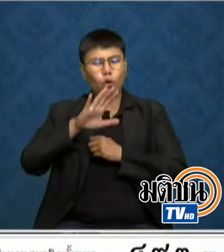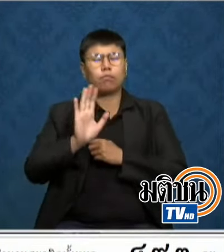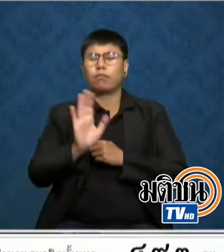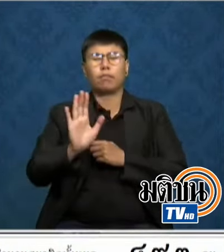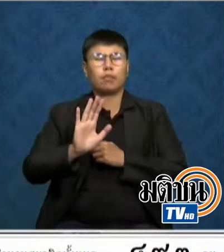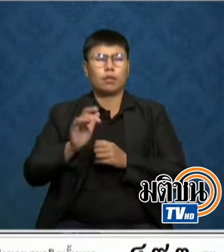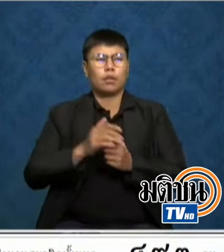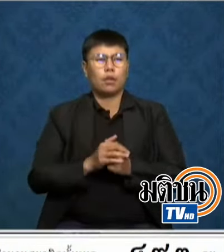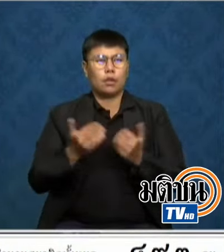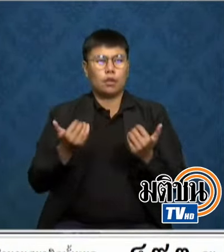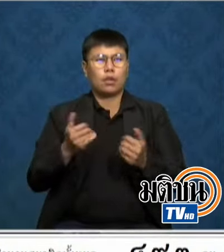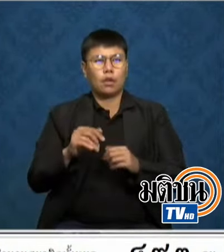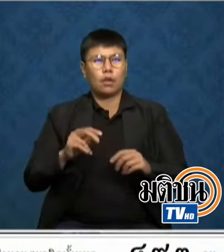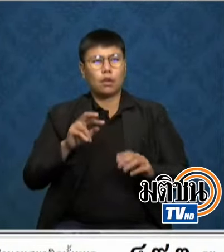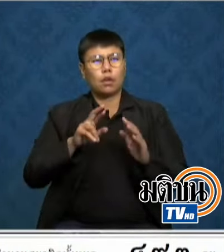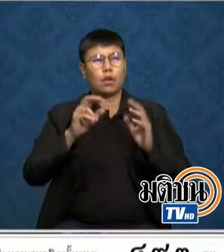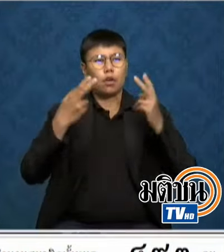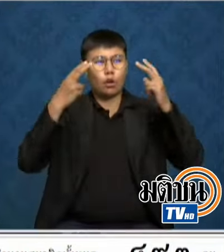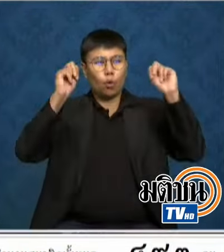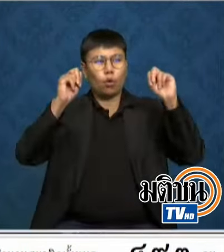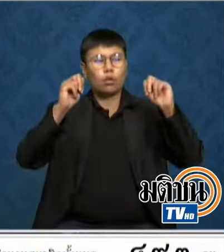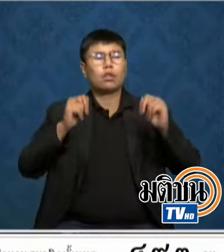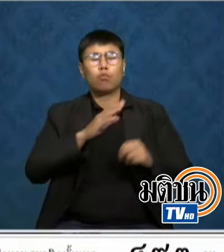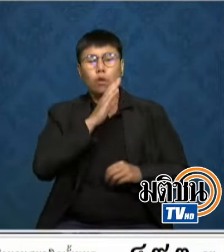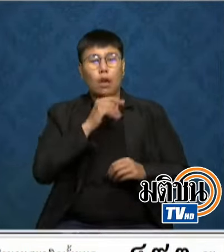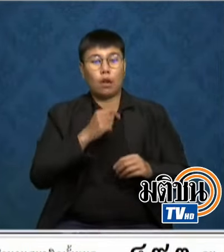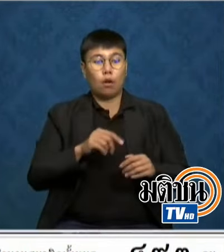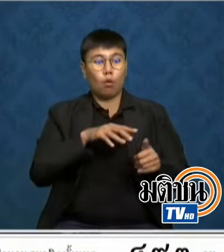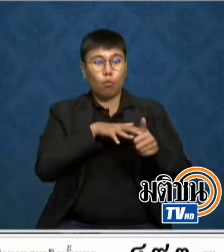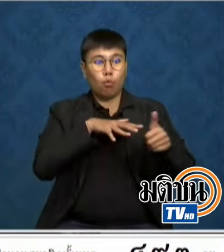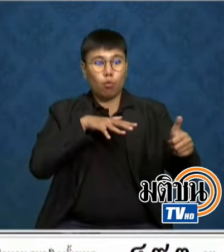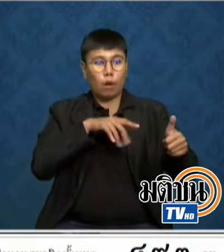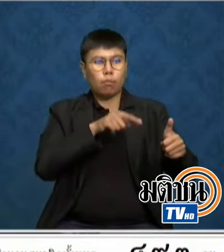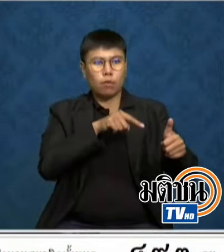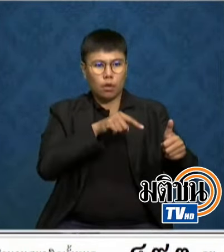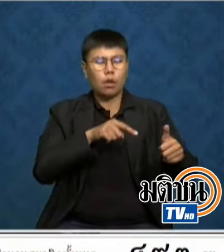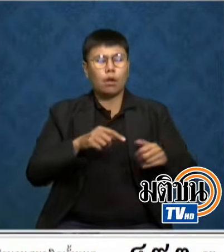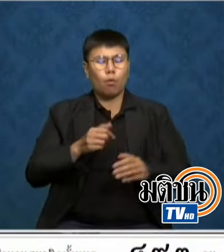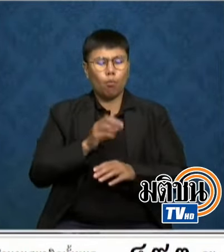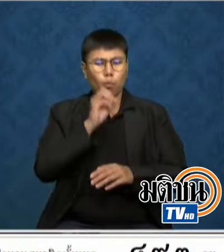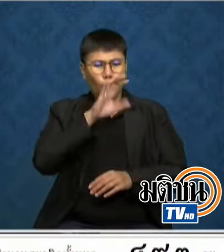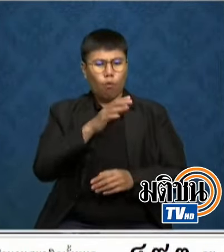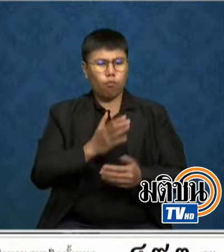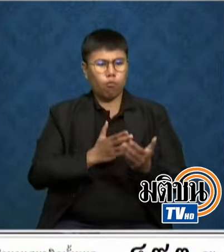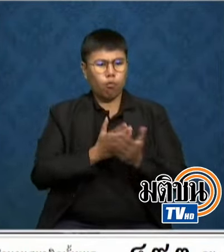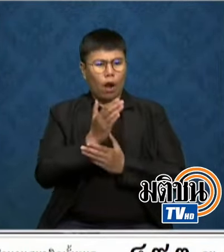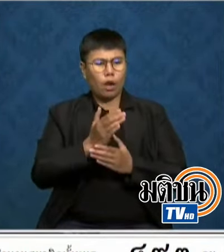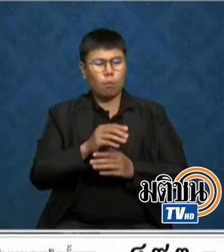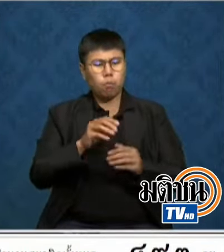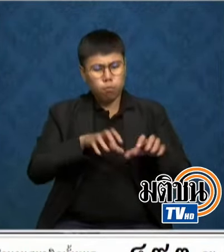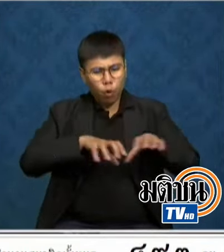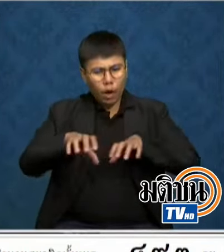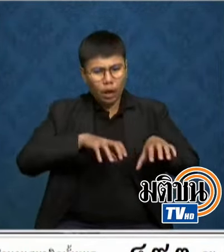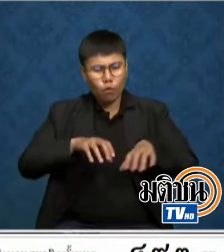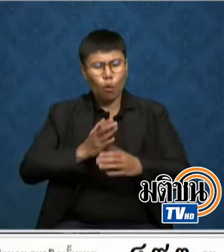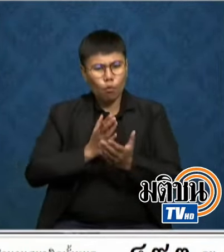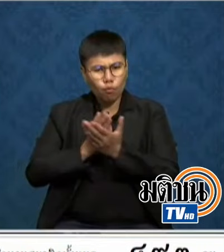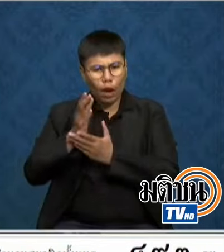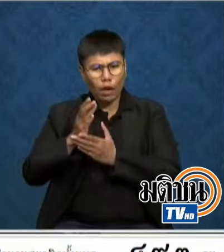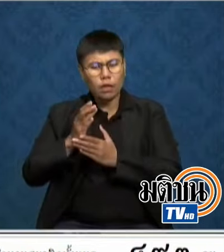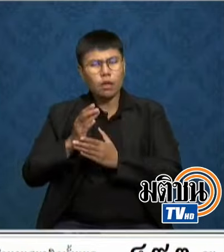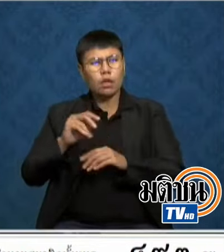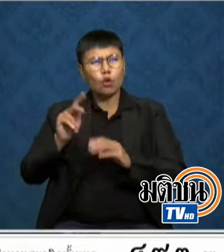านรัฐมนตรีว่าการกระทรวงการต่างประเทศบอกว่าเราจะเป็นผู้นำทำไมถึงไปบอกฝ่ายบริหารอย่างนั้นทำไมฝ่ายนิติบัญญัติอย่างเราพวกเราที่นั่